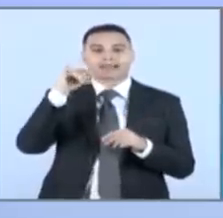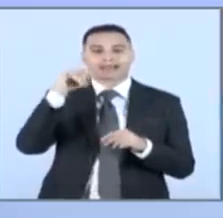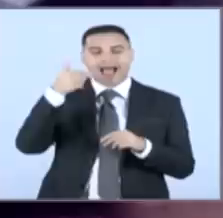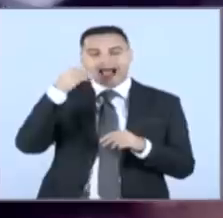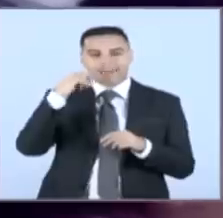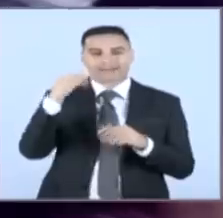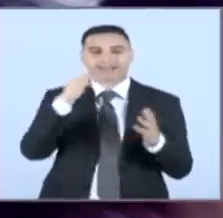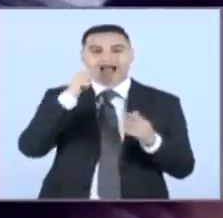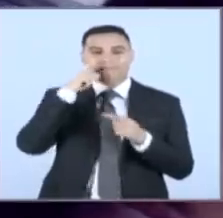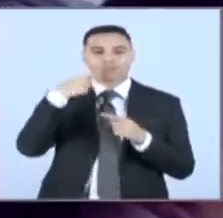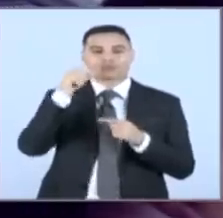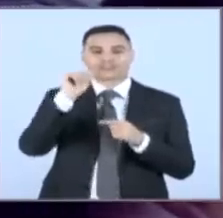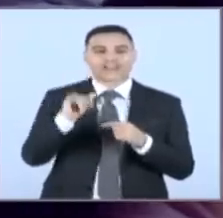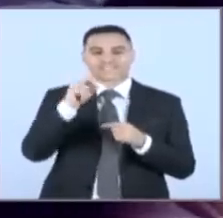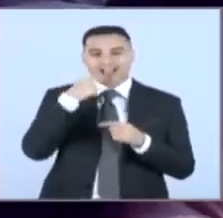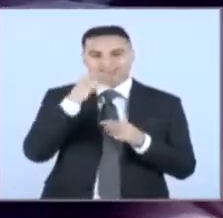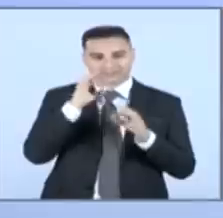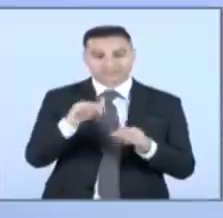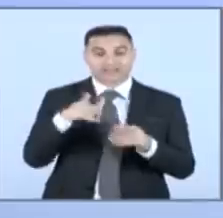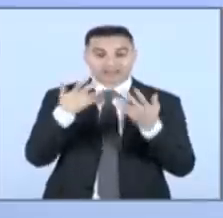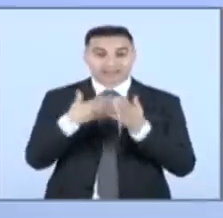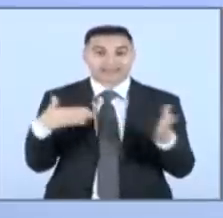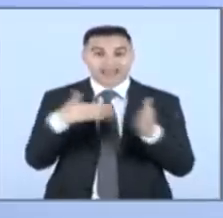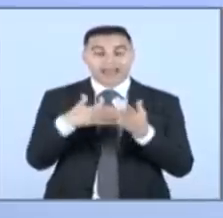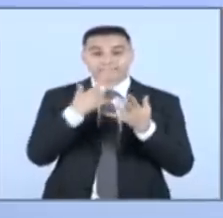بالظبط. النتيجة في نهاية المباراة